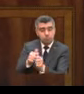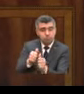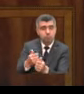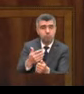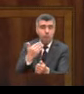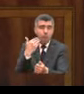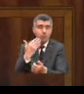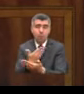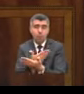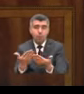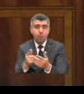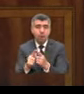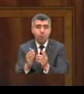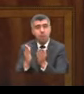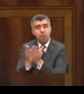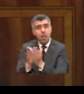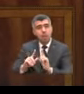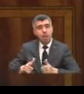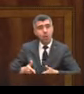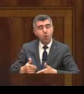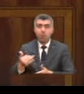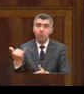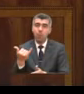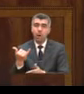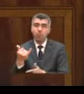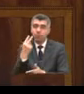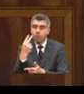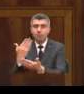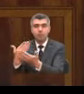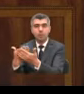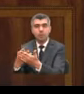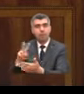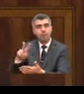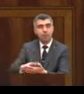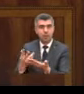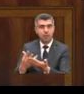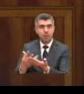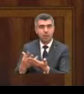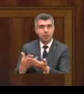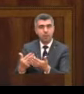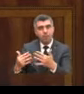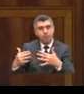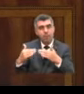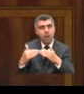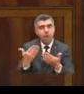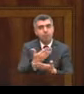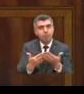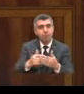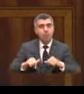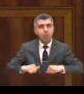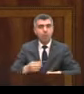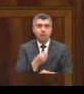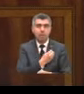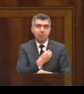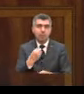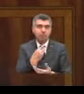أن يكون مكانهم الطبيعي هو مقاعد داخل المؤسسات التعليمية؟ أليس من الأجدر أن يكون هناك تنسيق بينكم وبين وزارة الصحة من أجل